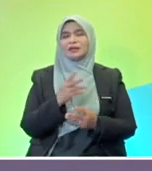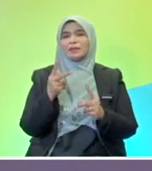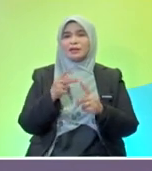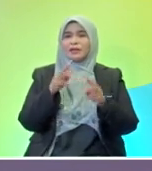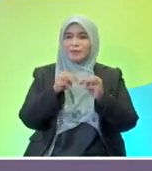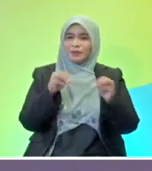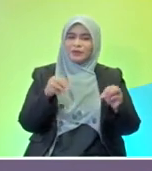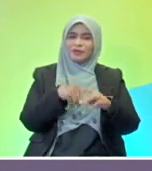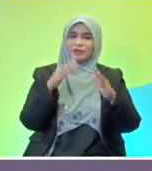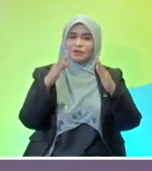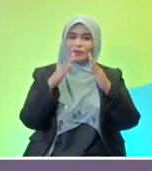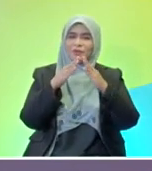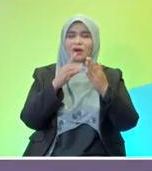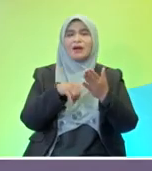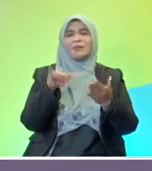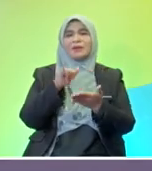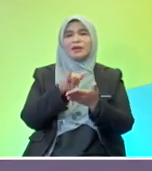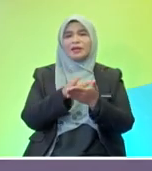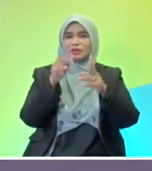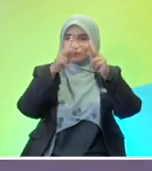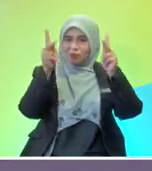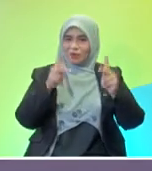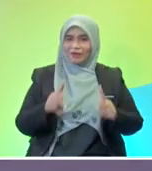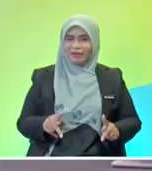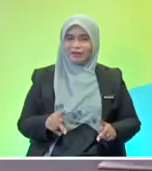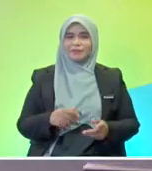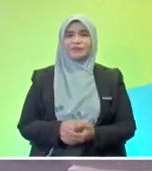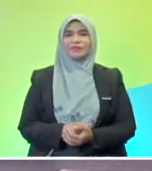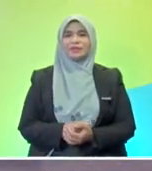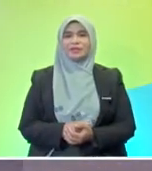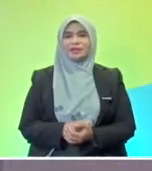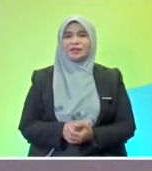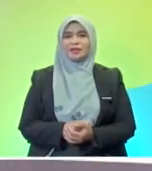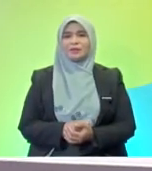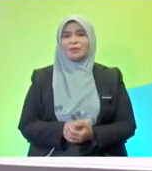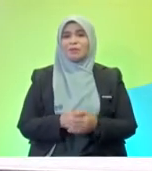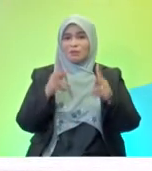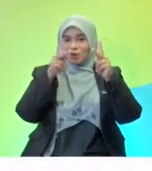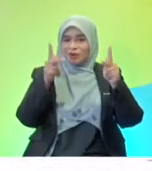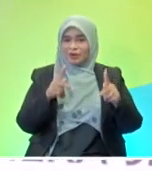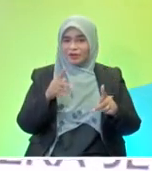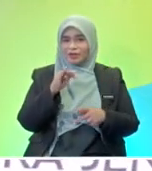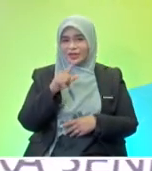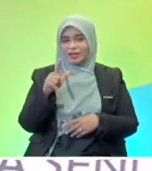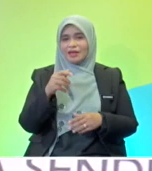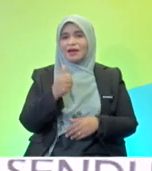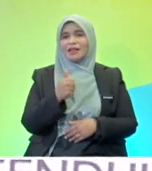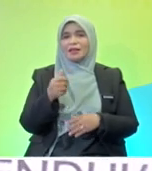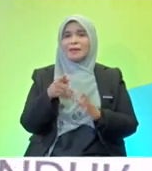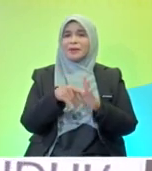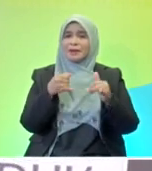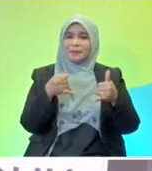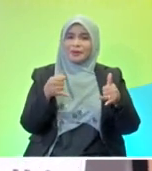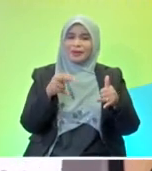rumah apa itu boneka. Okey. Fika, boneka ni sebenarnya ialah alat permainan yang